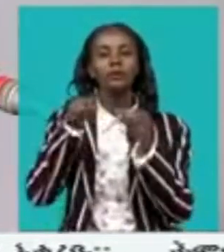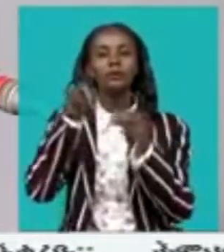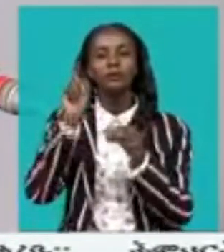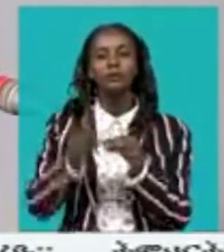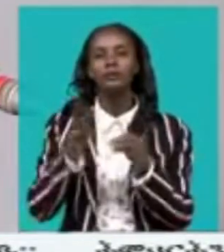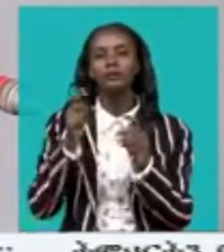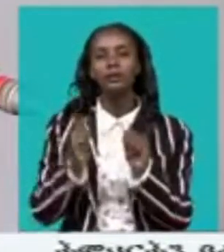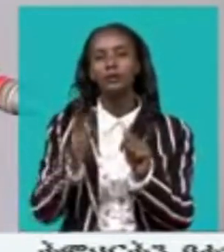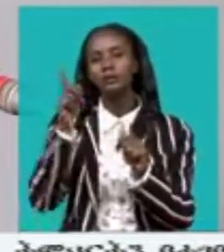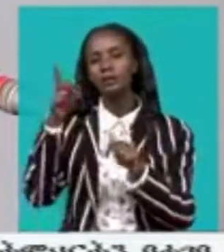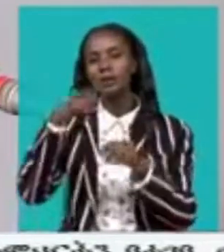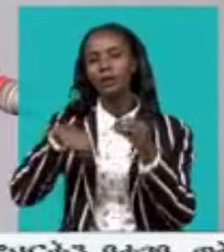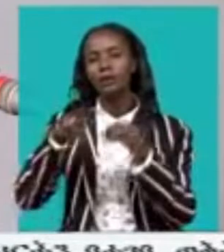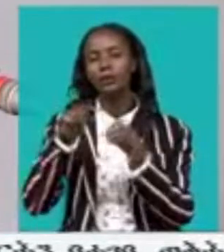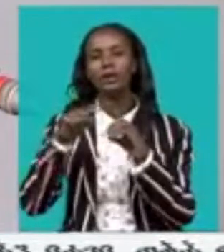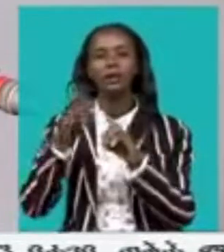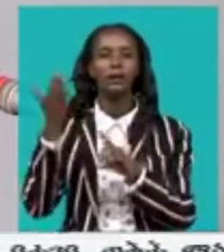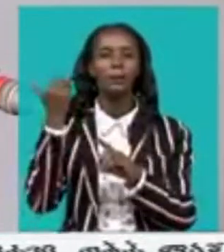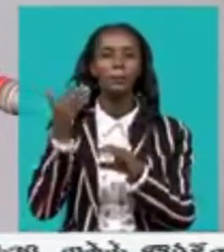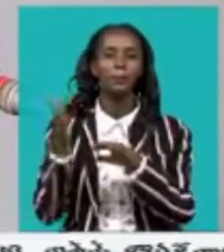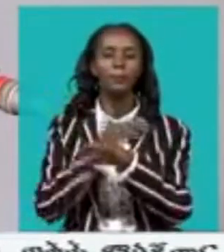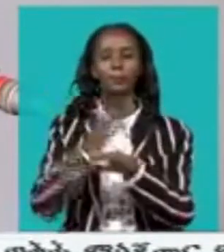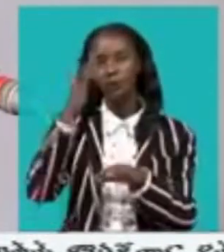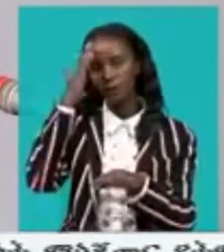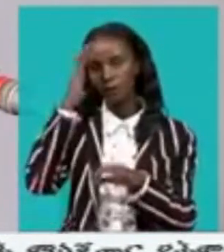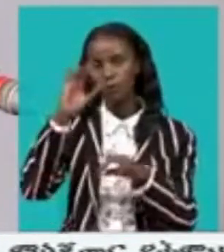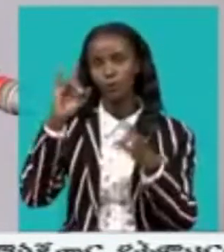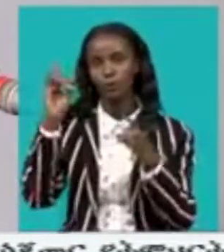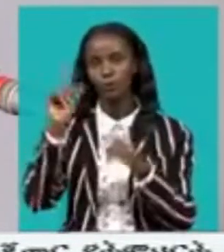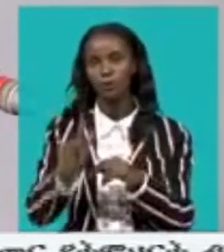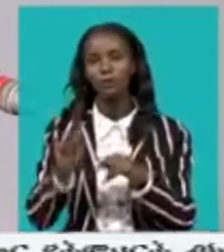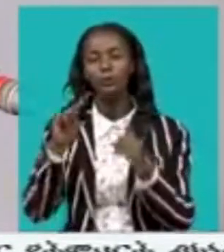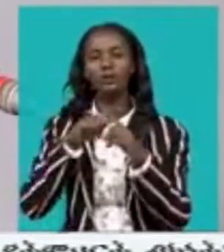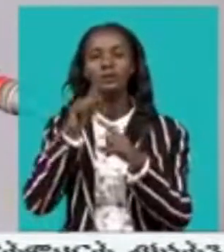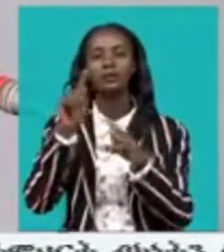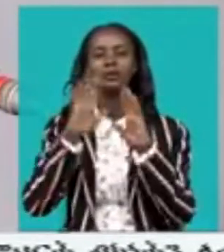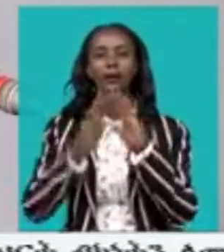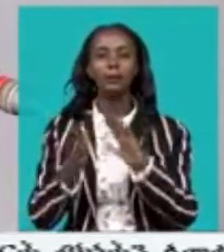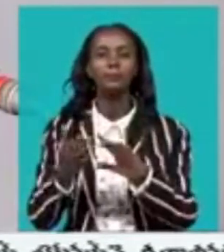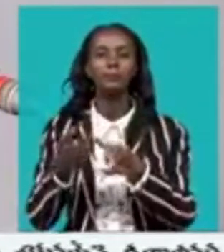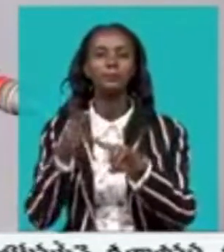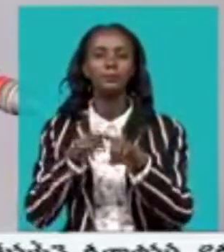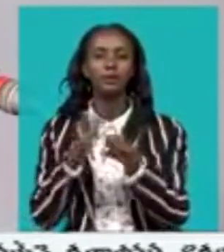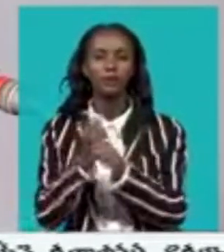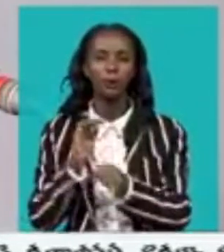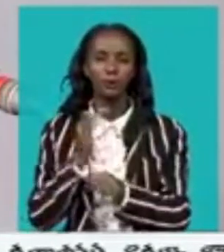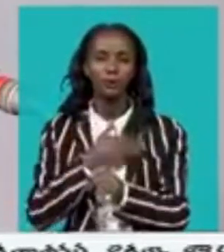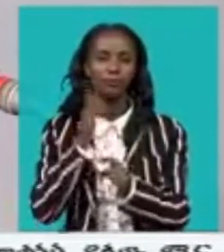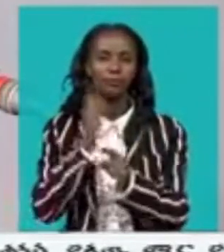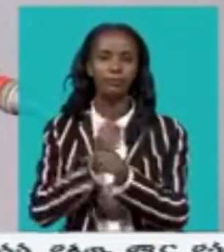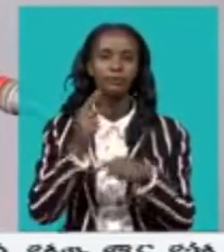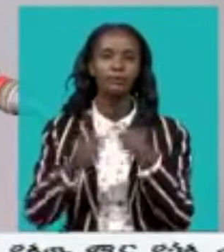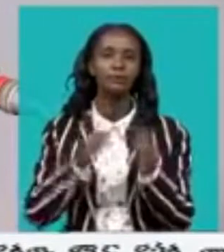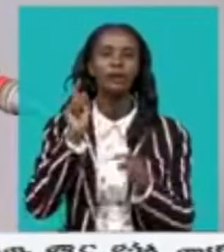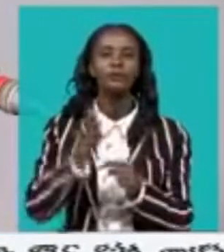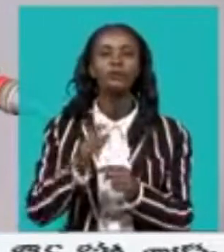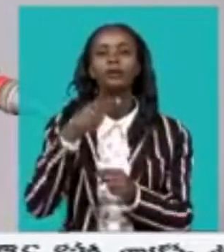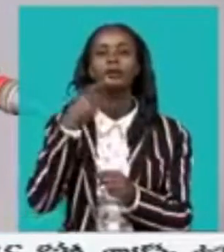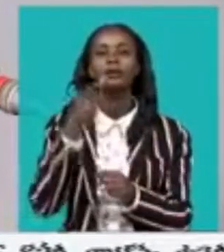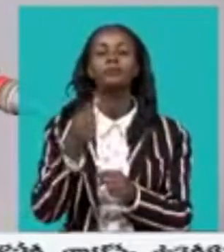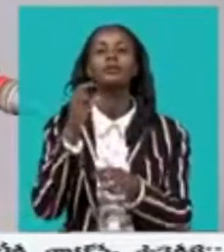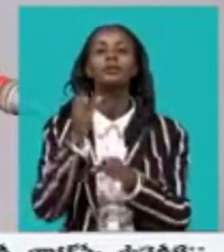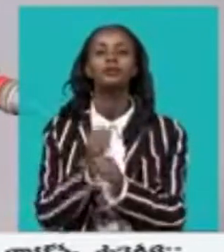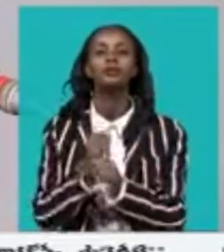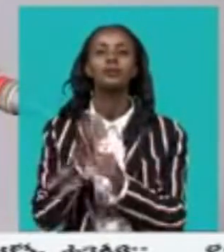ፈጥነን እዛ አካባቢ ላይ ወደ ነበረው ቀን ወደ የሚታወቅበት ዞኑ ወደዛ ሰላም ተመልሶ ስራዎቻችን በአግባቡ ማስኬድ ያስፈልጋል የሚለው ነገር